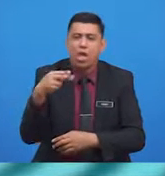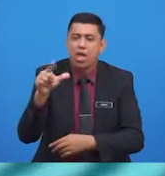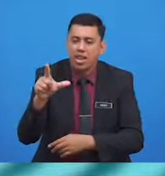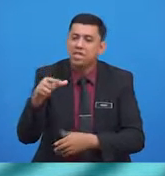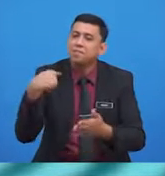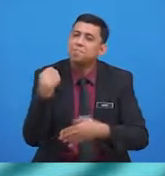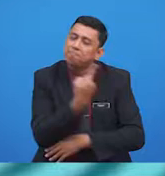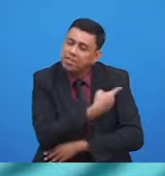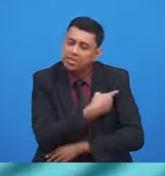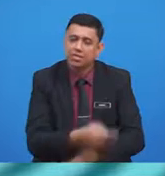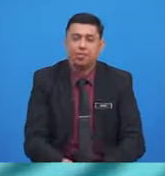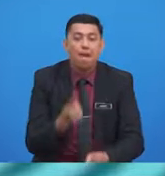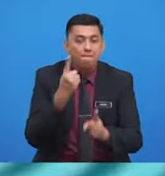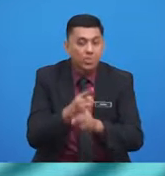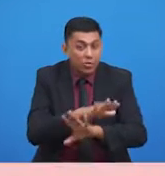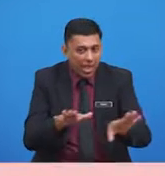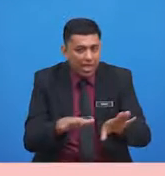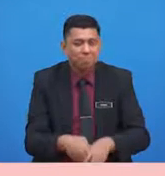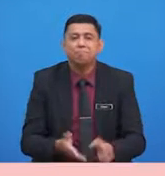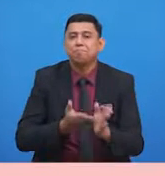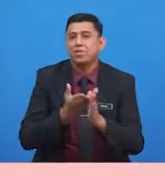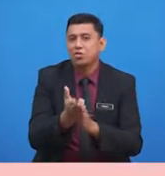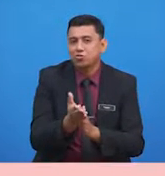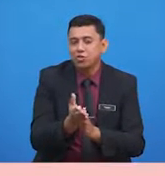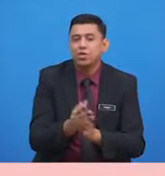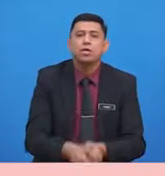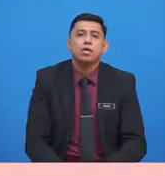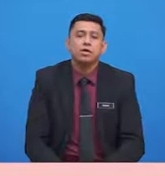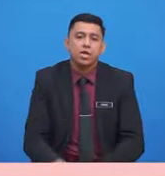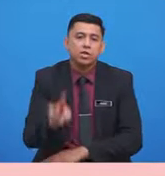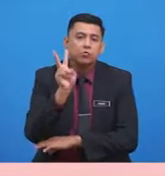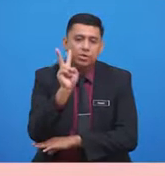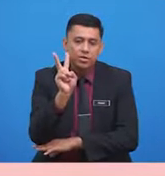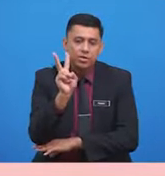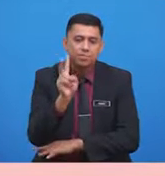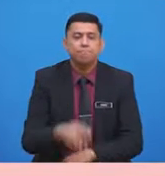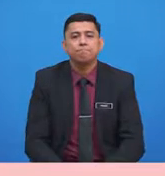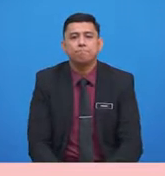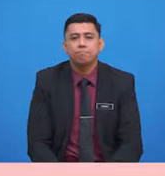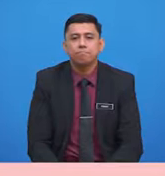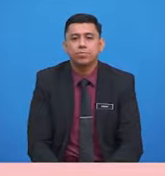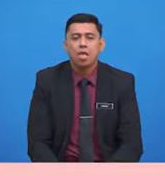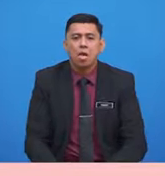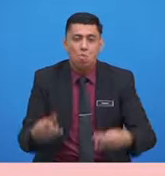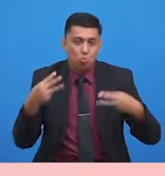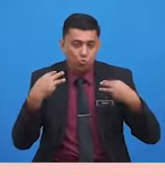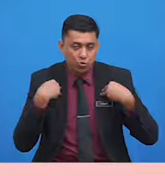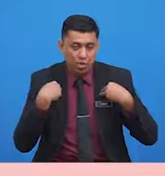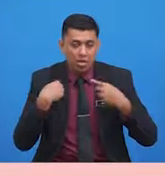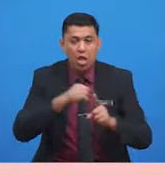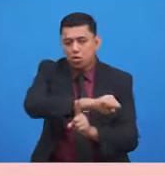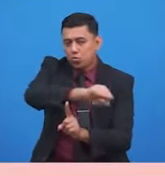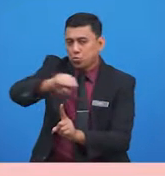tak? Seterusnya, kepentingan yang kedua adalah mewujudkan